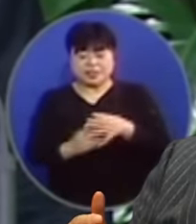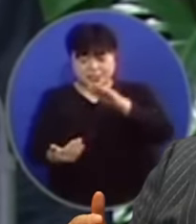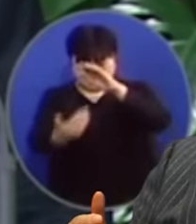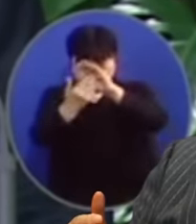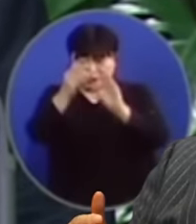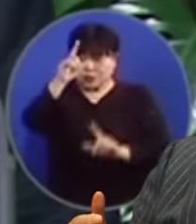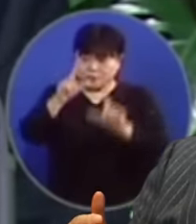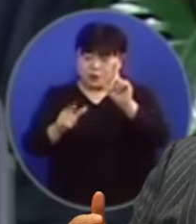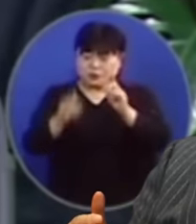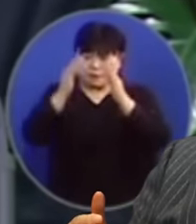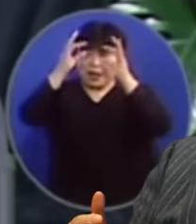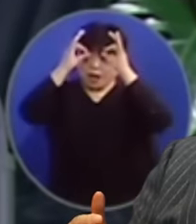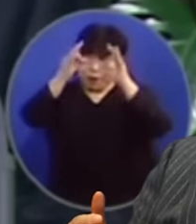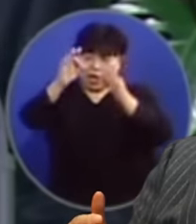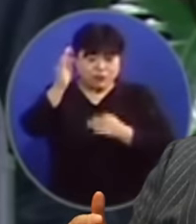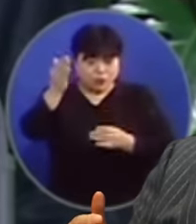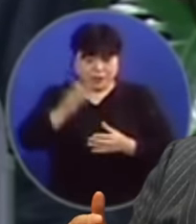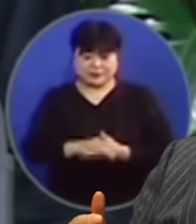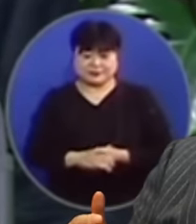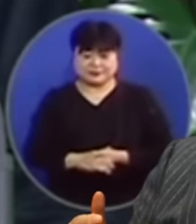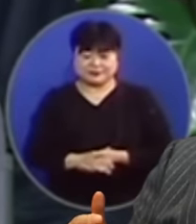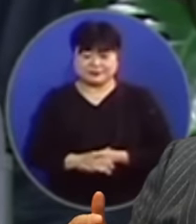이루어진 모습을 바라볼 수 있어야 되는 것입니다.